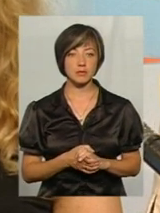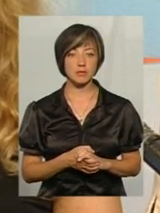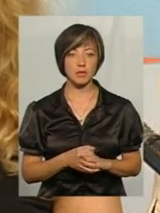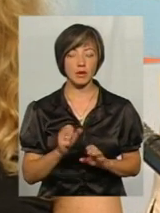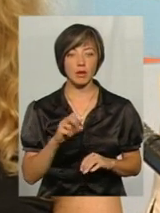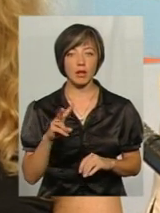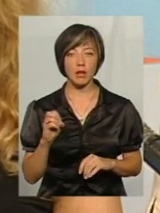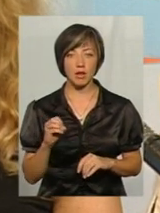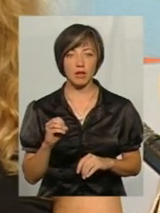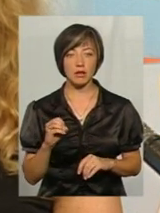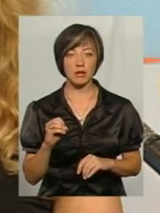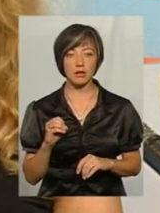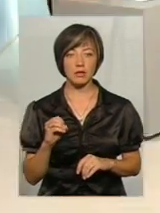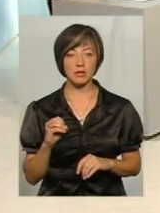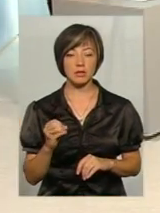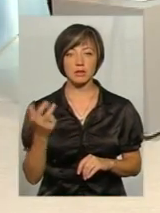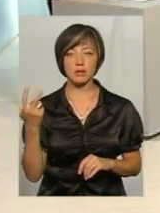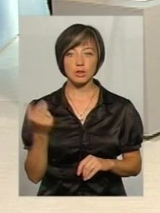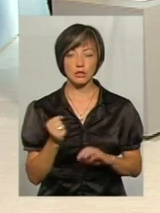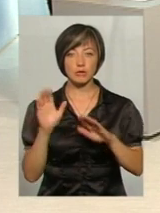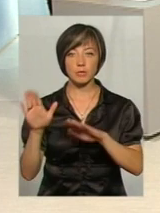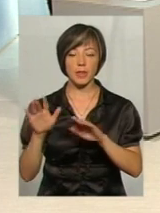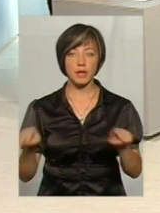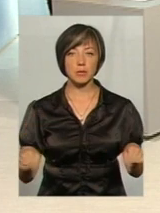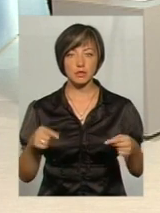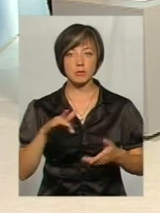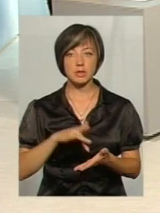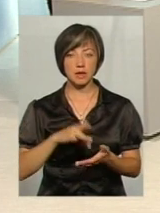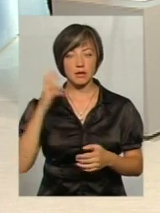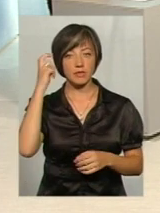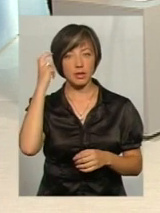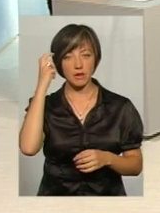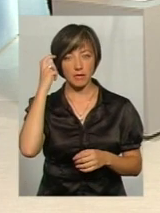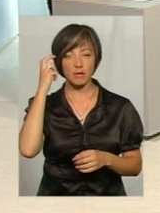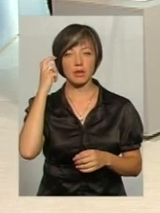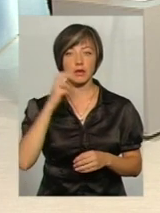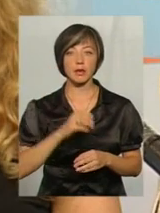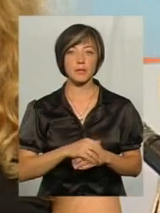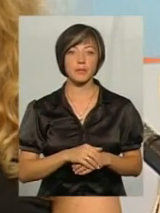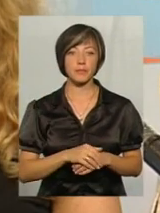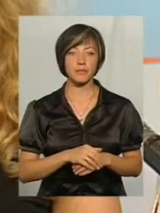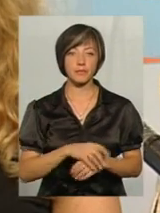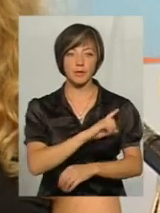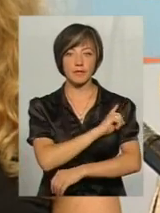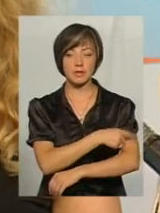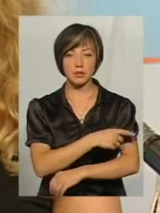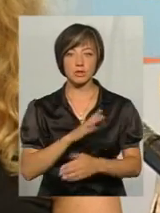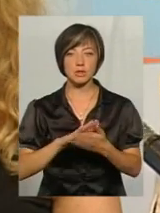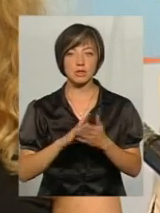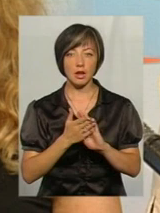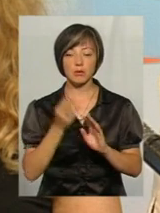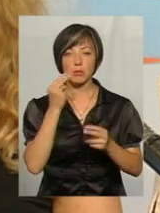Але три тижні перебувала в реабілітаційному центрі в Києві, тобто фізичний такий стан